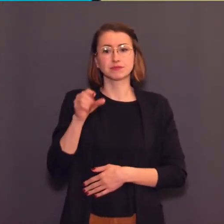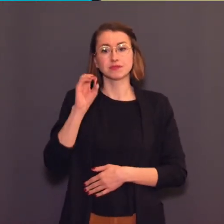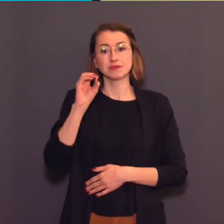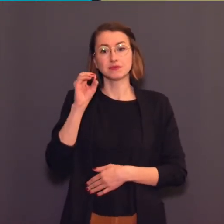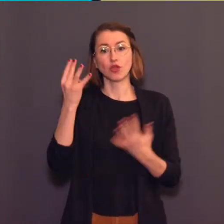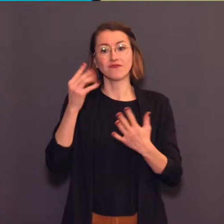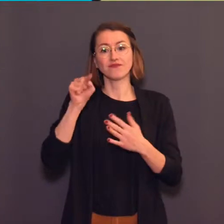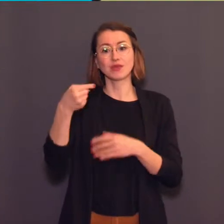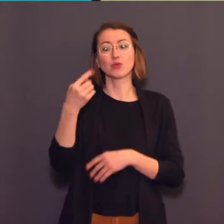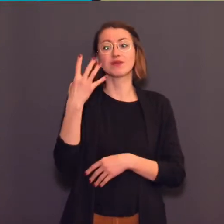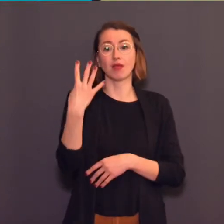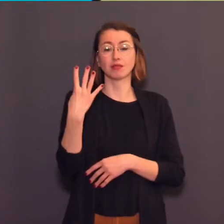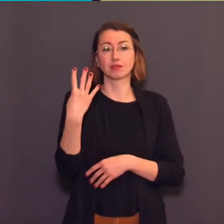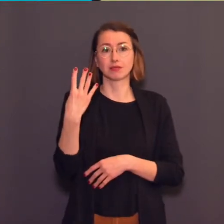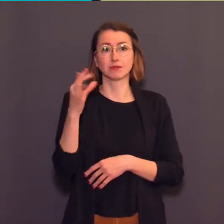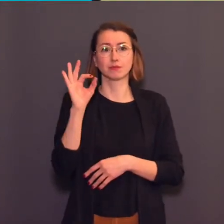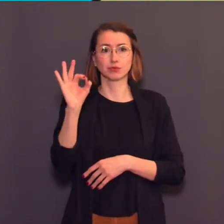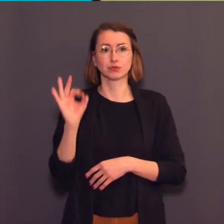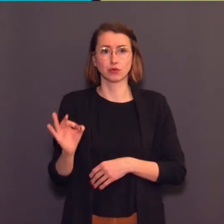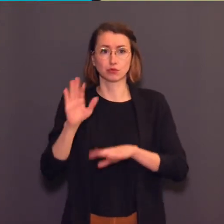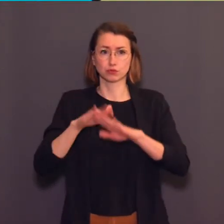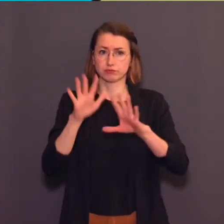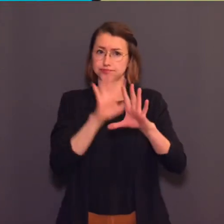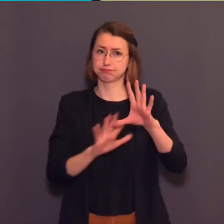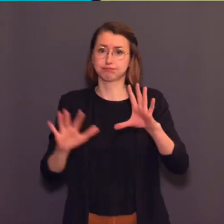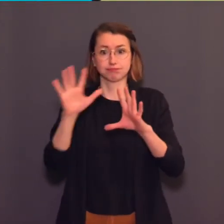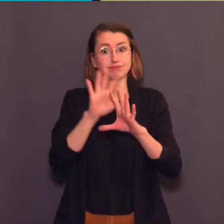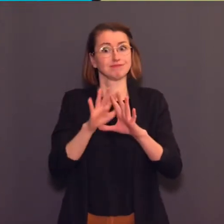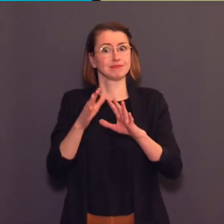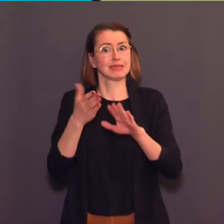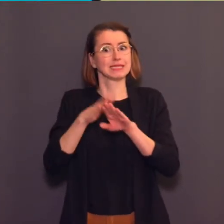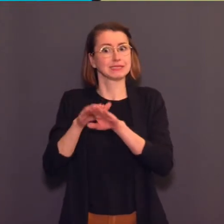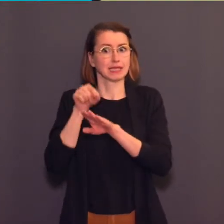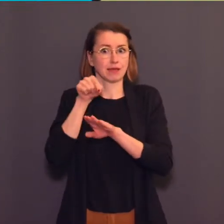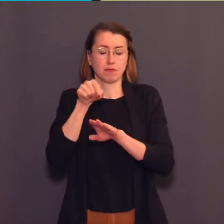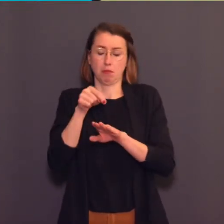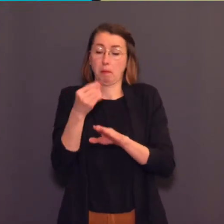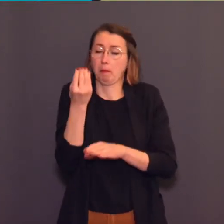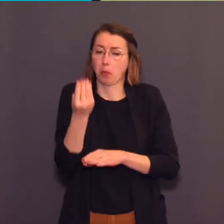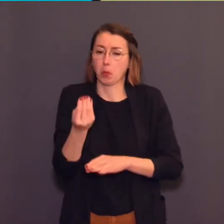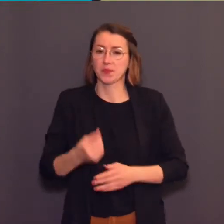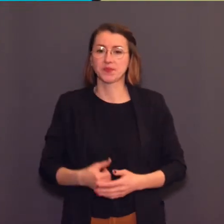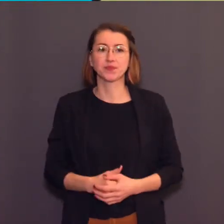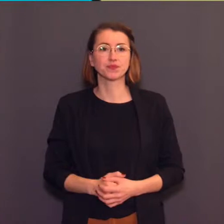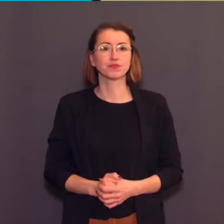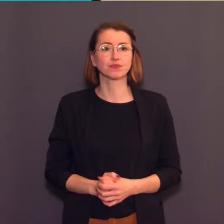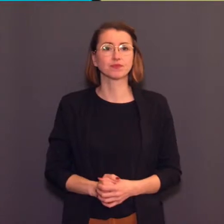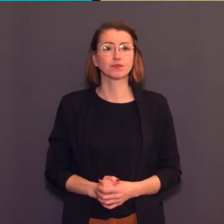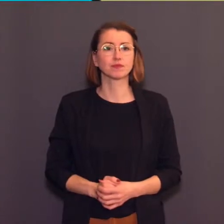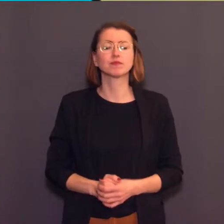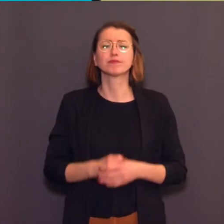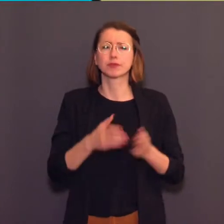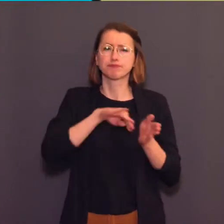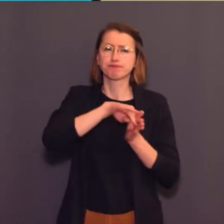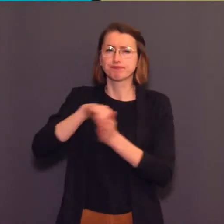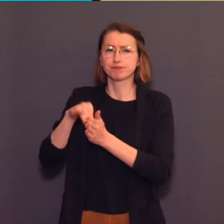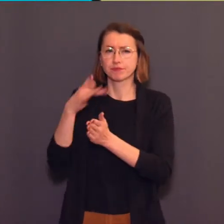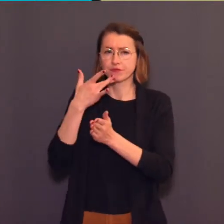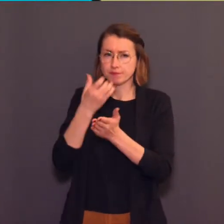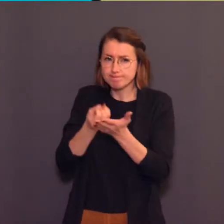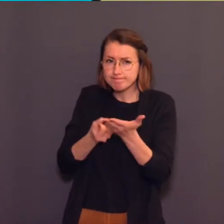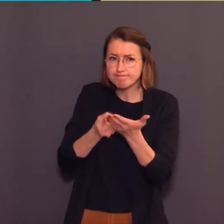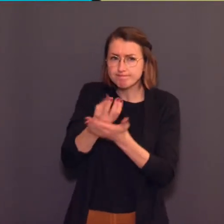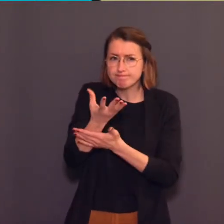Alors, on voudrait développer un point avec vous pour vous montrer ce que l'impact des nouvelles mesures peut avoir sur